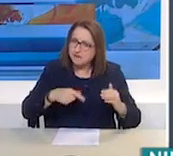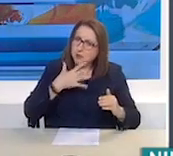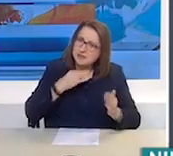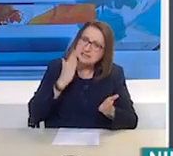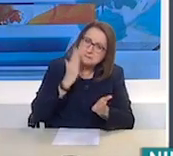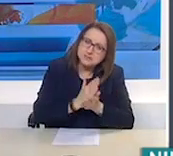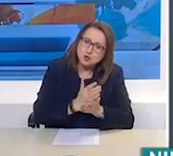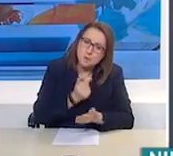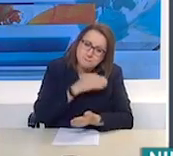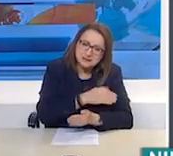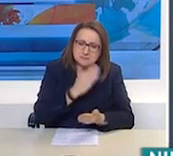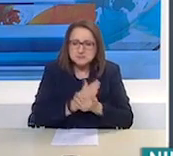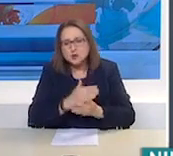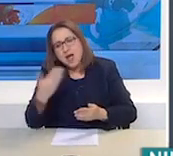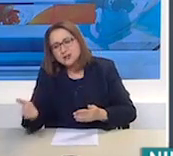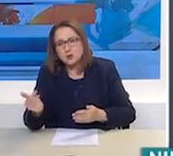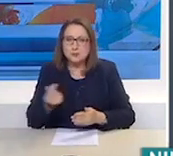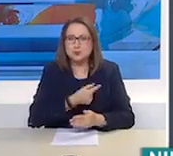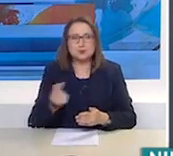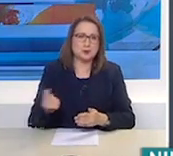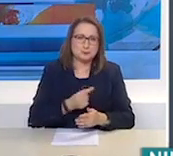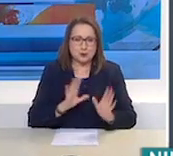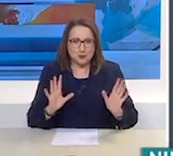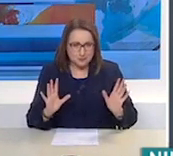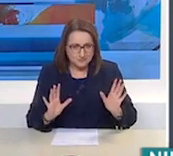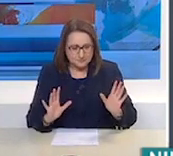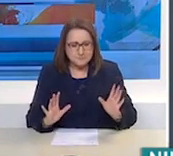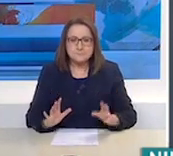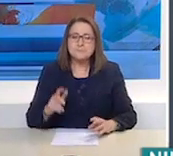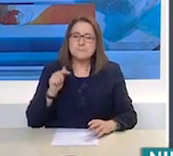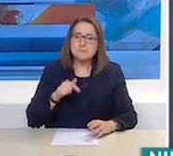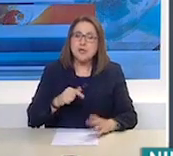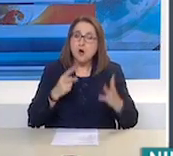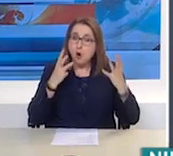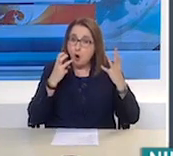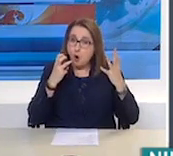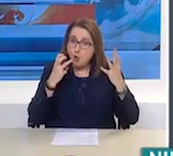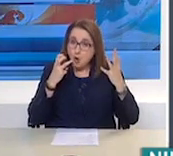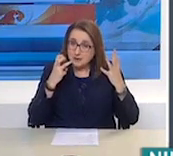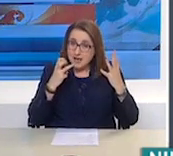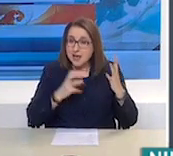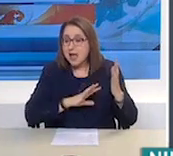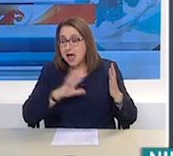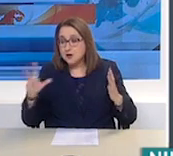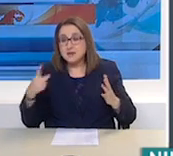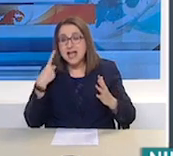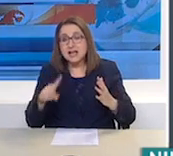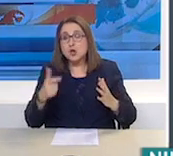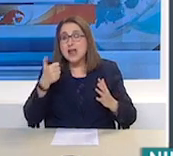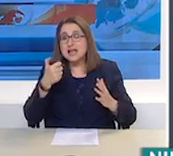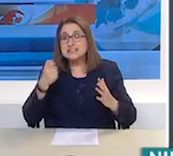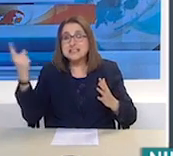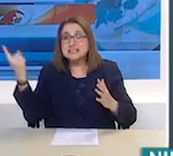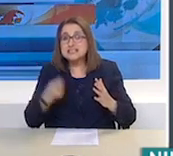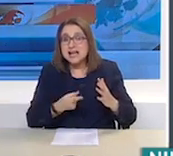της πλευράς δύναται να χρησιμοποιηθεί σε βάθος ο χώρος σε ποσοστό από 80% ως 160% του πλάτους